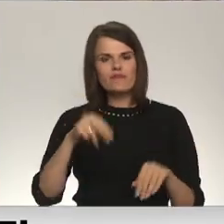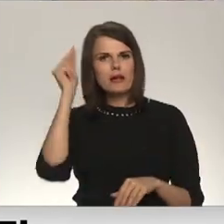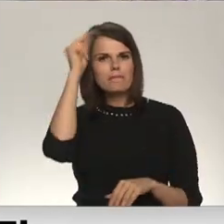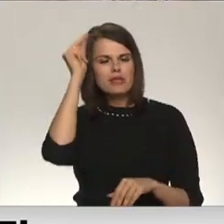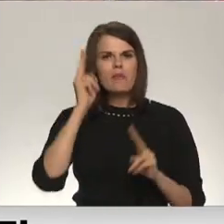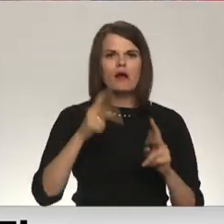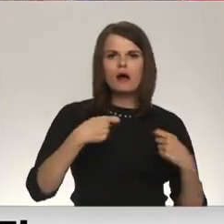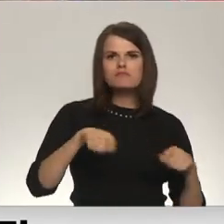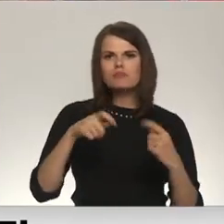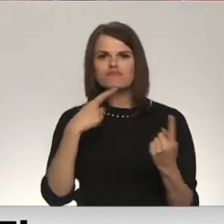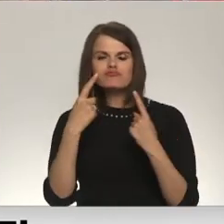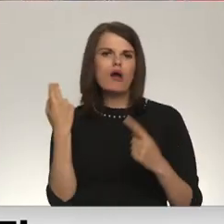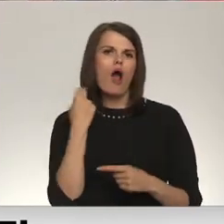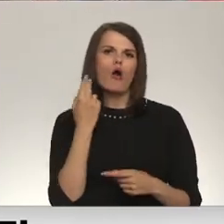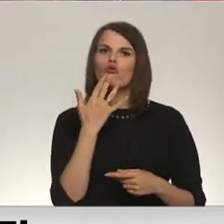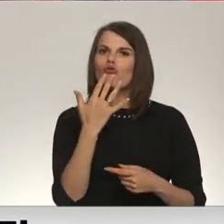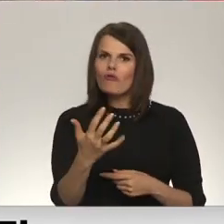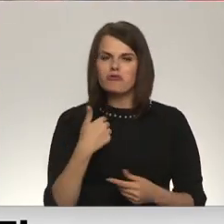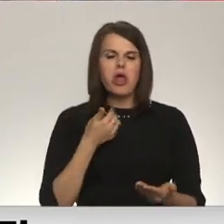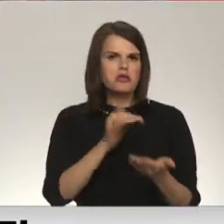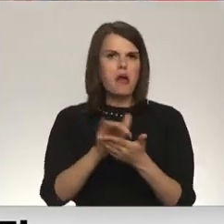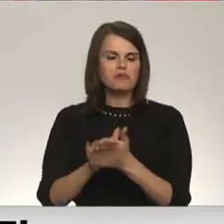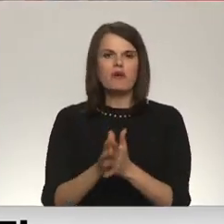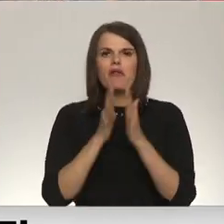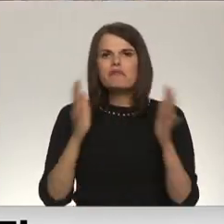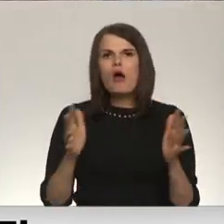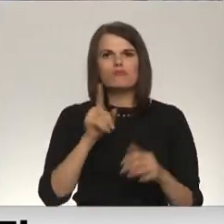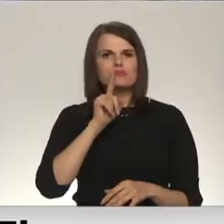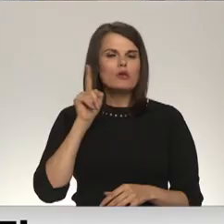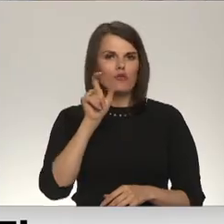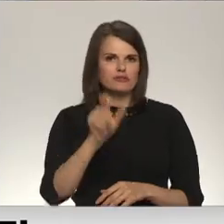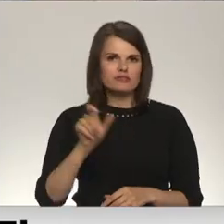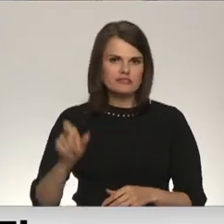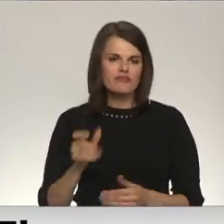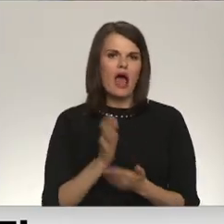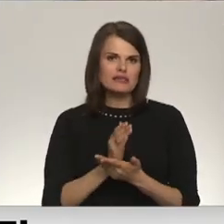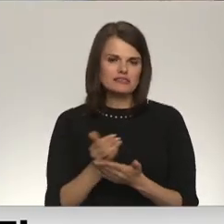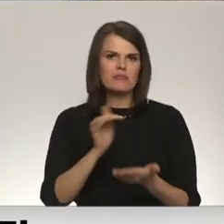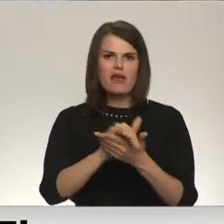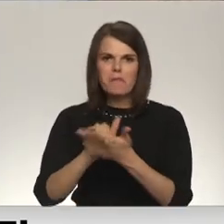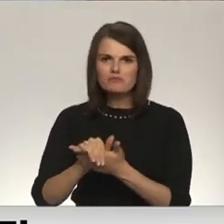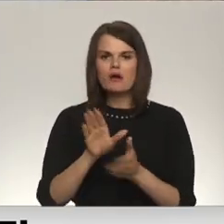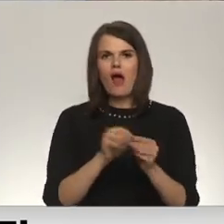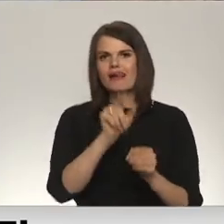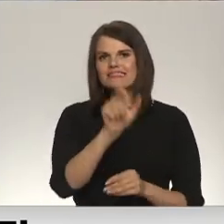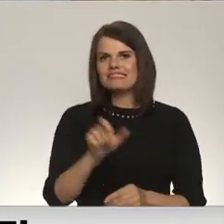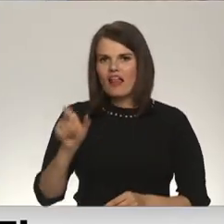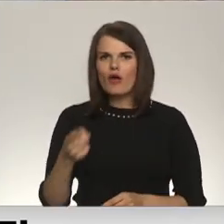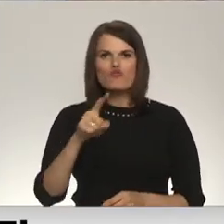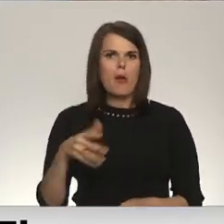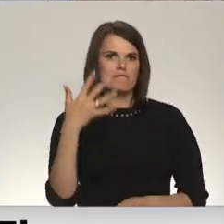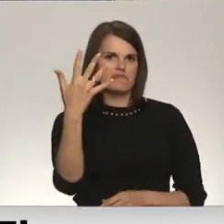tirgošanās spējas angļu valodā. Esam iepazinuši ļoti daudz jaunus cilvēkus. Esam iepazinušies ar cilvēkiem no